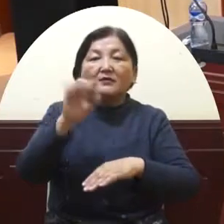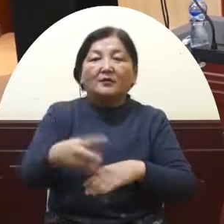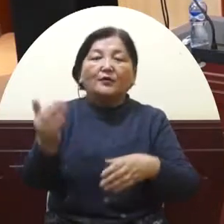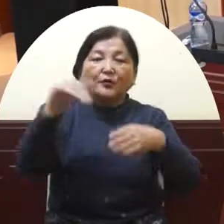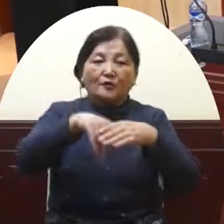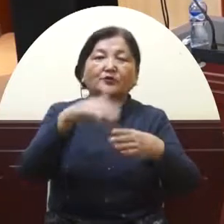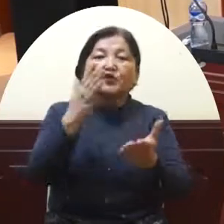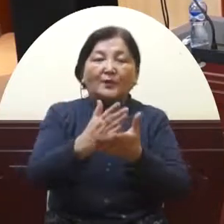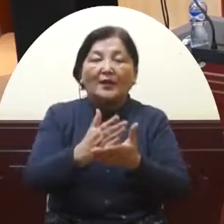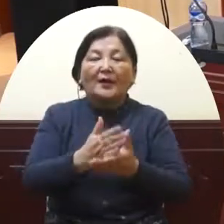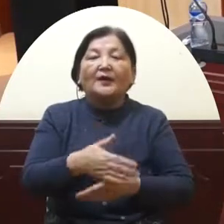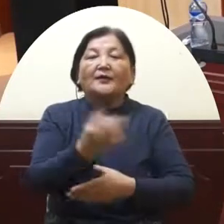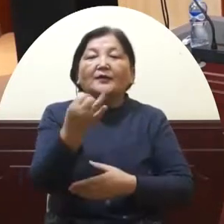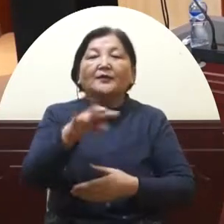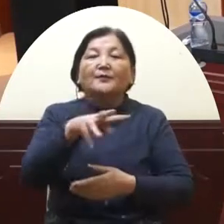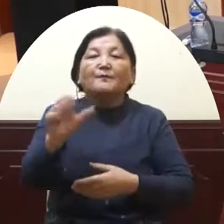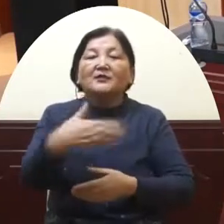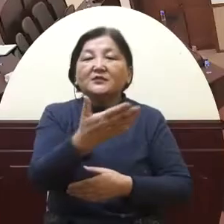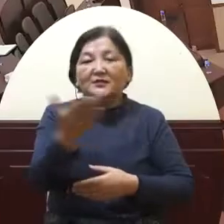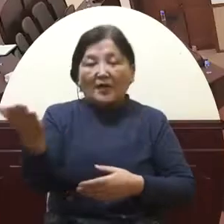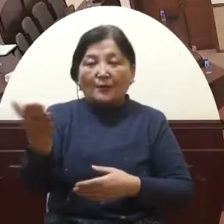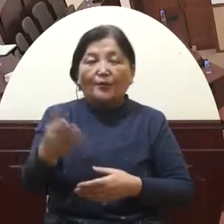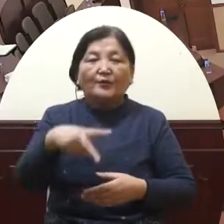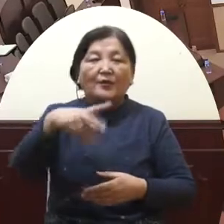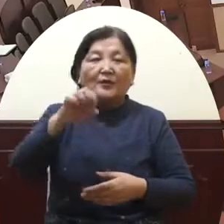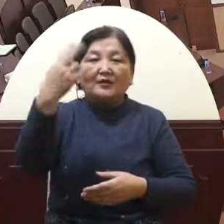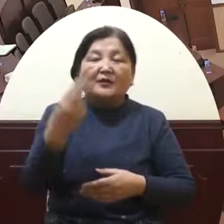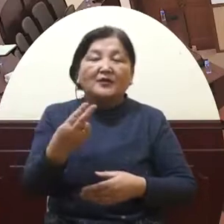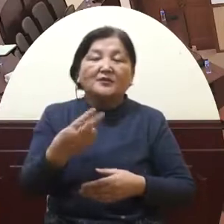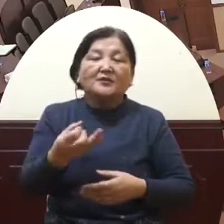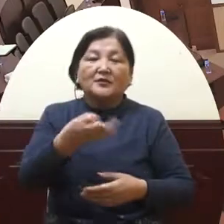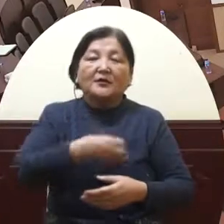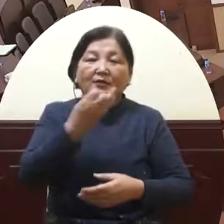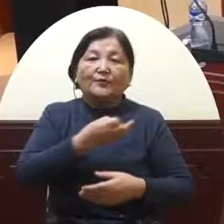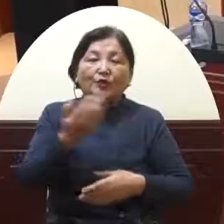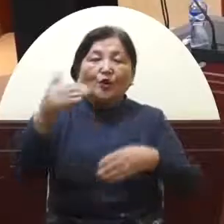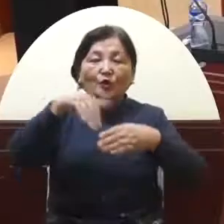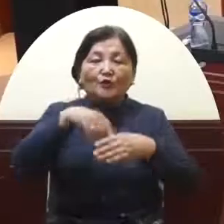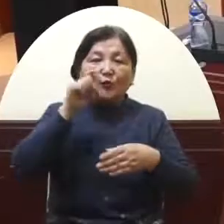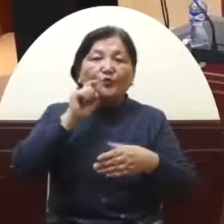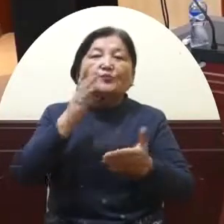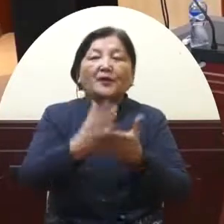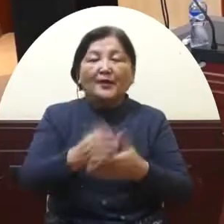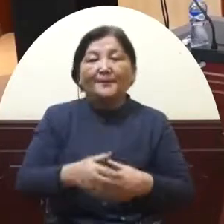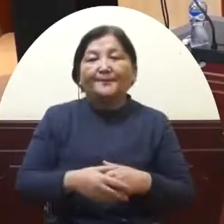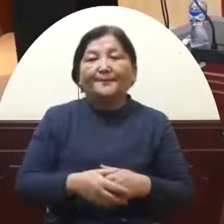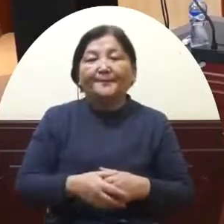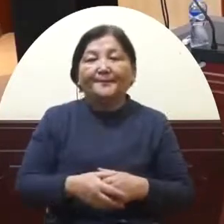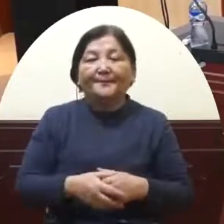болоо. Ийм учраас та бүхнийг энэхүү лекцэд идэвхтэй оролцохыг хүсэж байна.